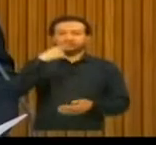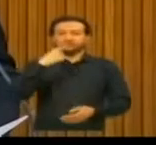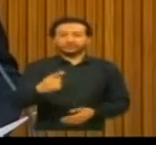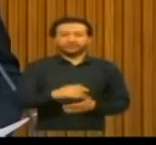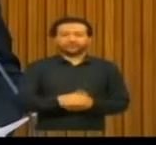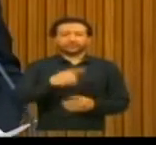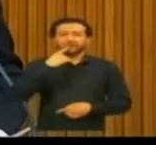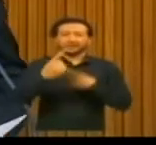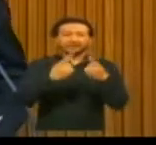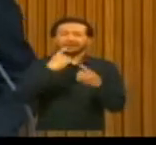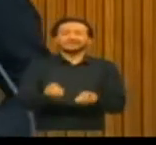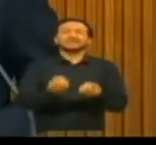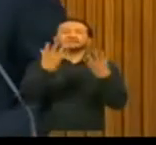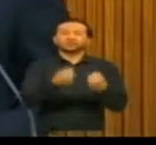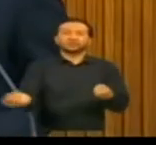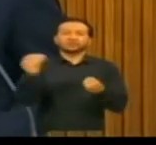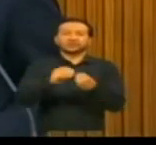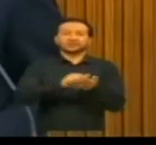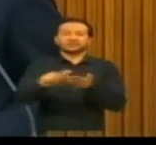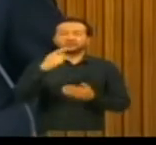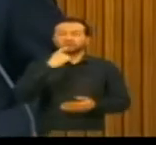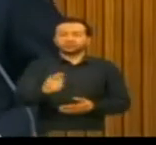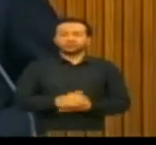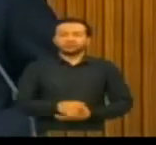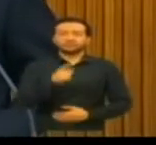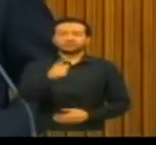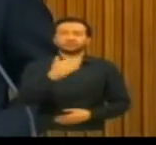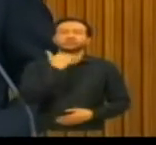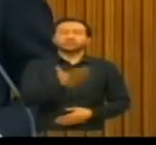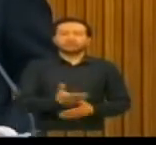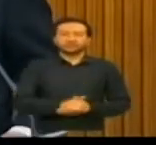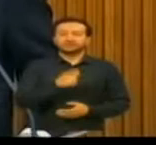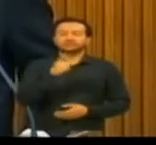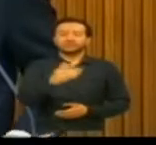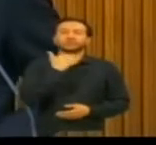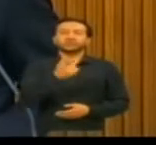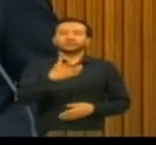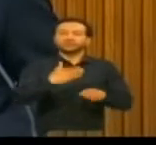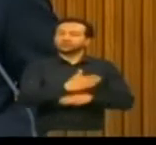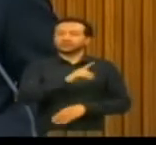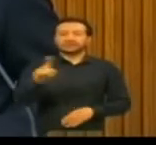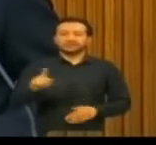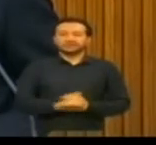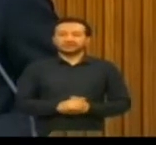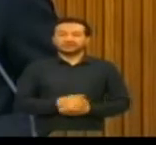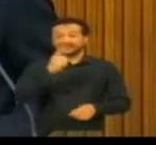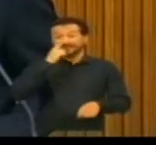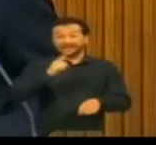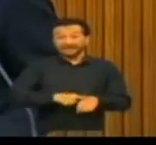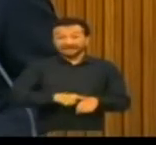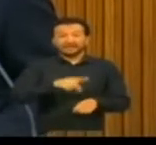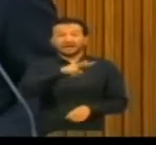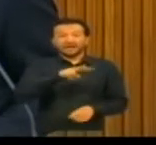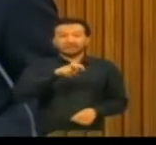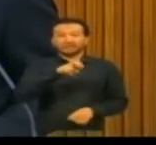Ağza alınmadık ne varsa her şeyi söylüyor. Bu olmaz. Bu olmaz, bu doğru değildir. İnanç sömürüsü bu